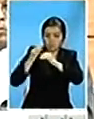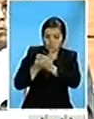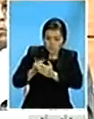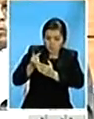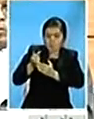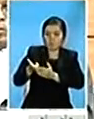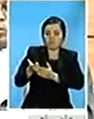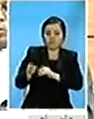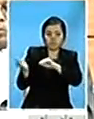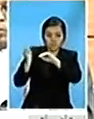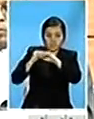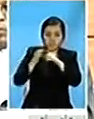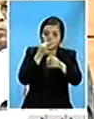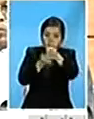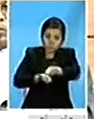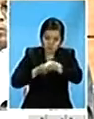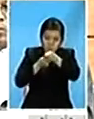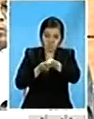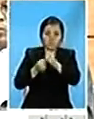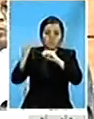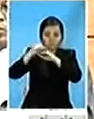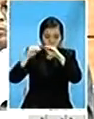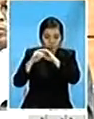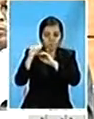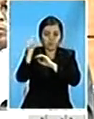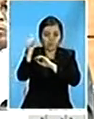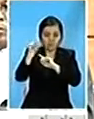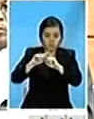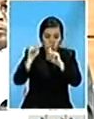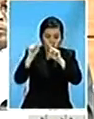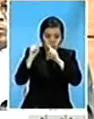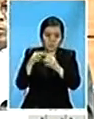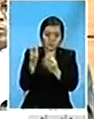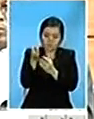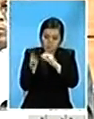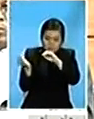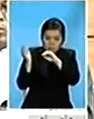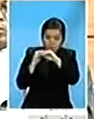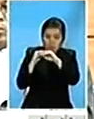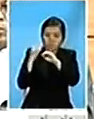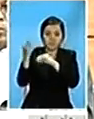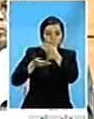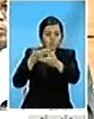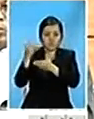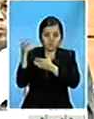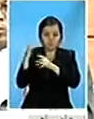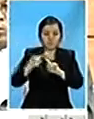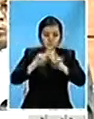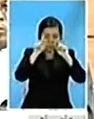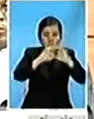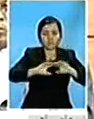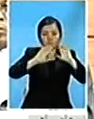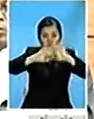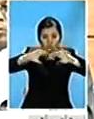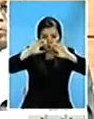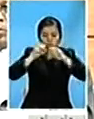ม้จะเป็นนโยบายที่ดีแต่ก็ไม่ได้ทำให้ราคาข้าวขึ้นได้ดังนั้นรัฐบาลนี้จะพยายามเพิ่มรายได้เกษ